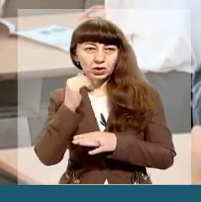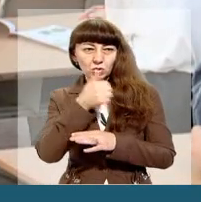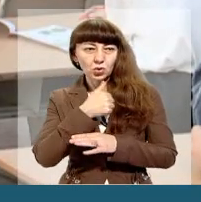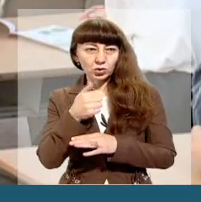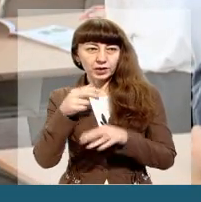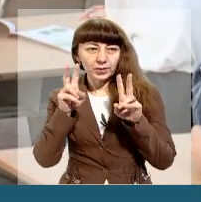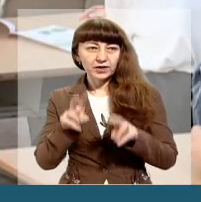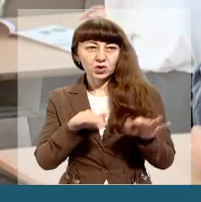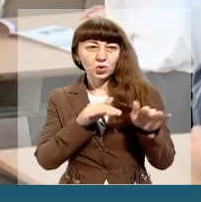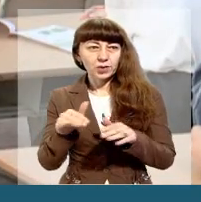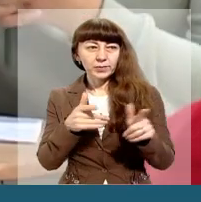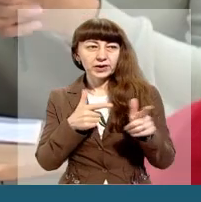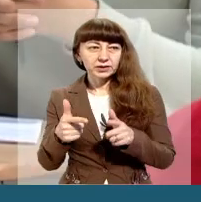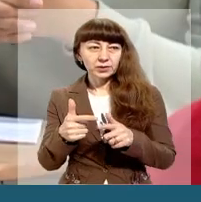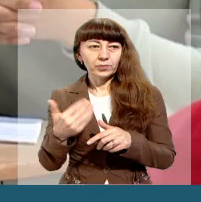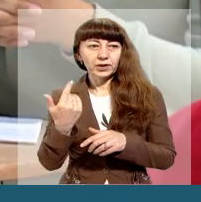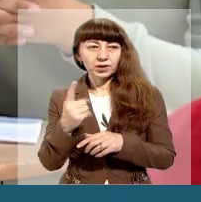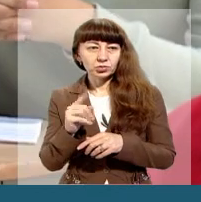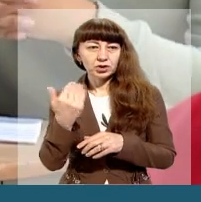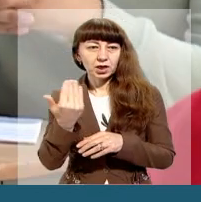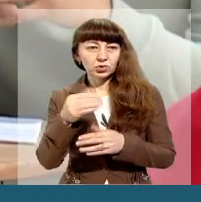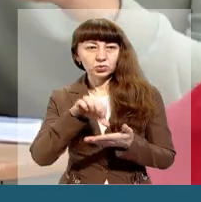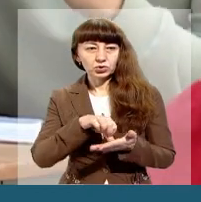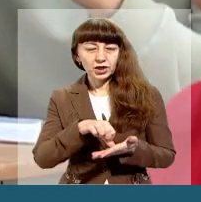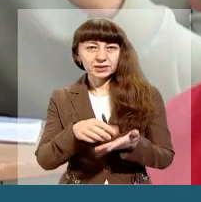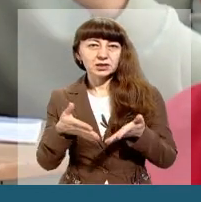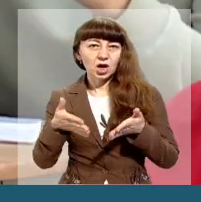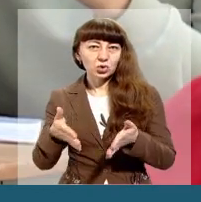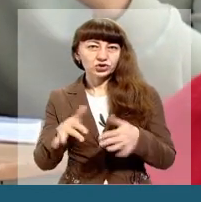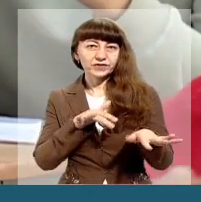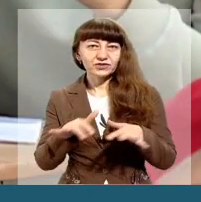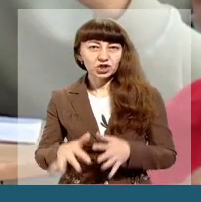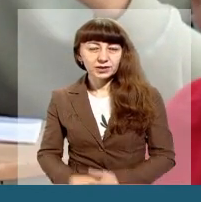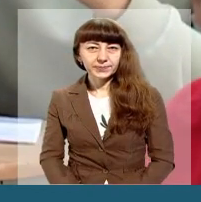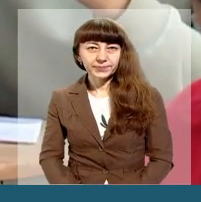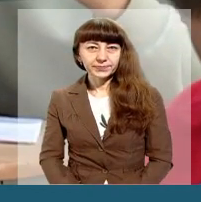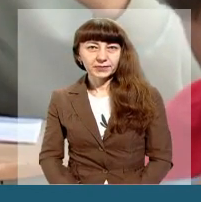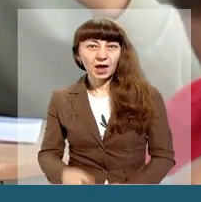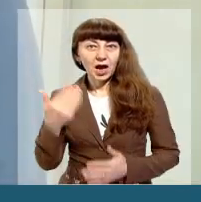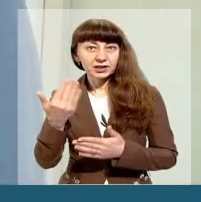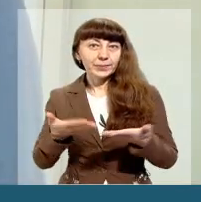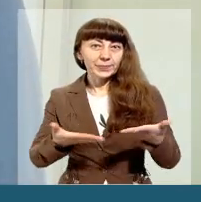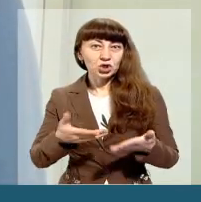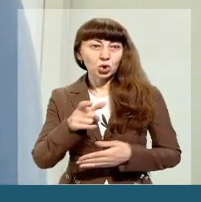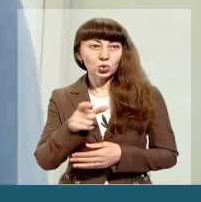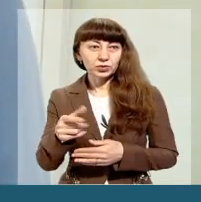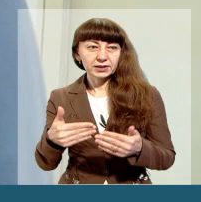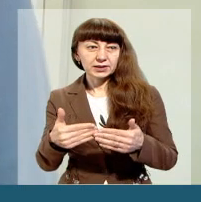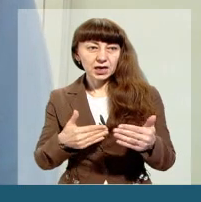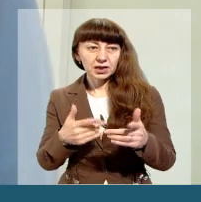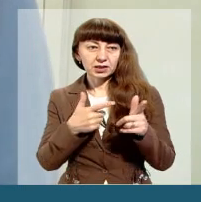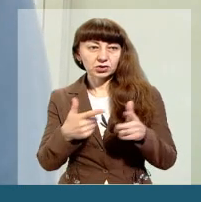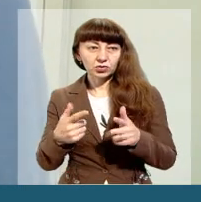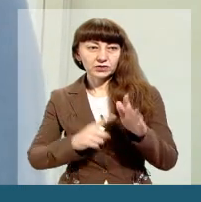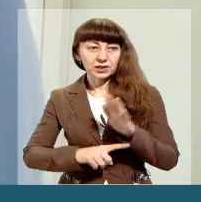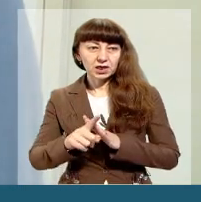проверить уровень подготовки, ведь ребята – полноценные участники дорожного движения. Они – пешеходы. Готовились заранее за